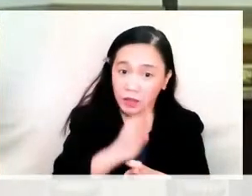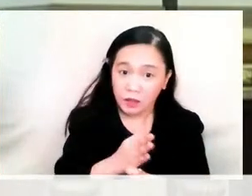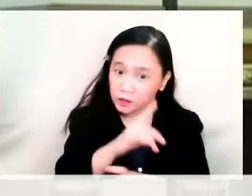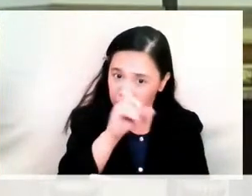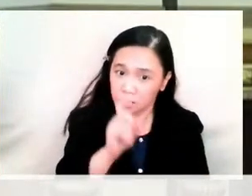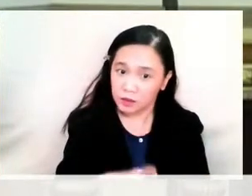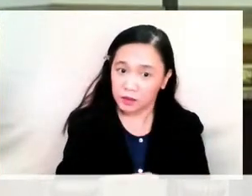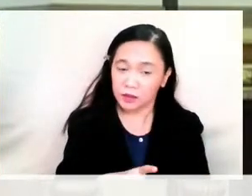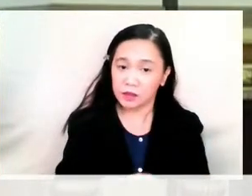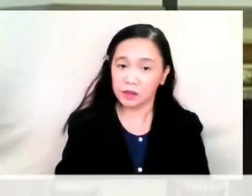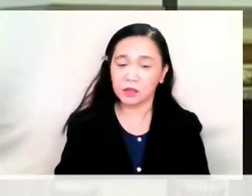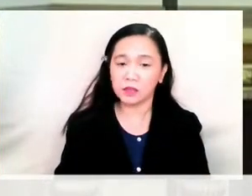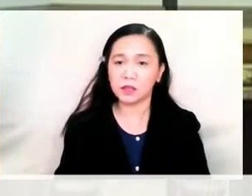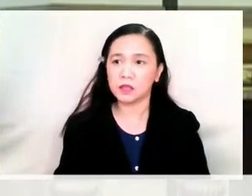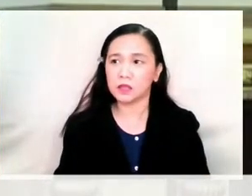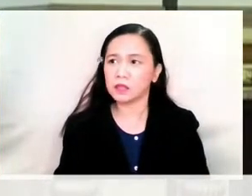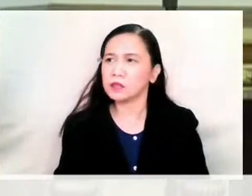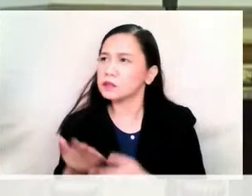Pananalig sa ano?